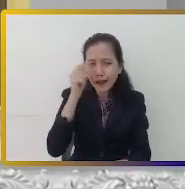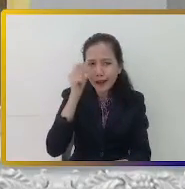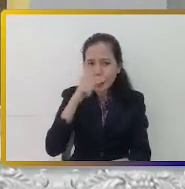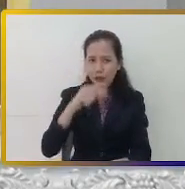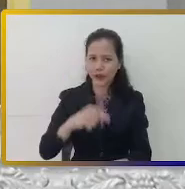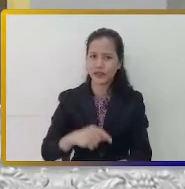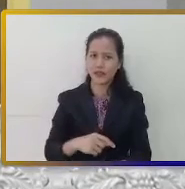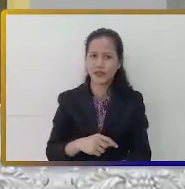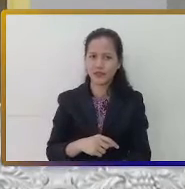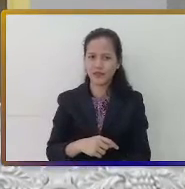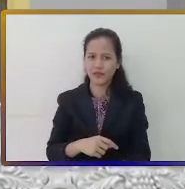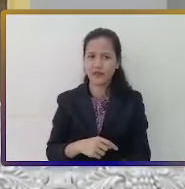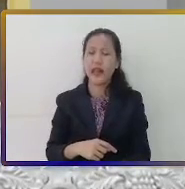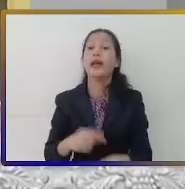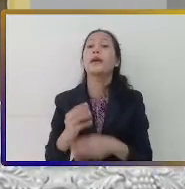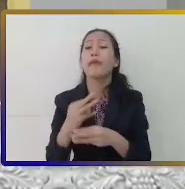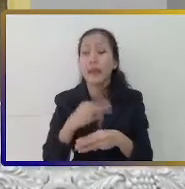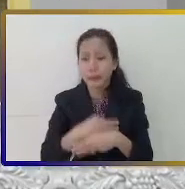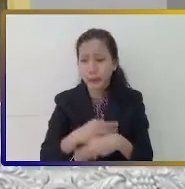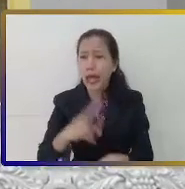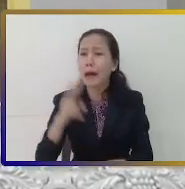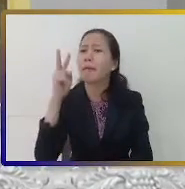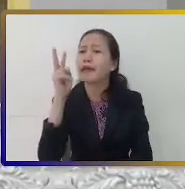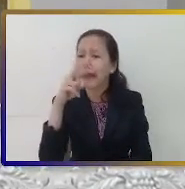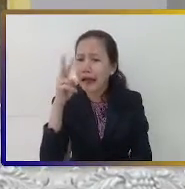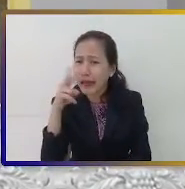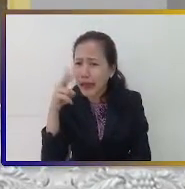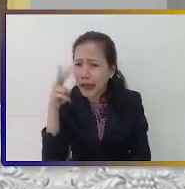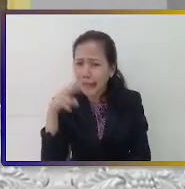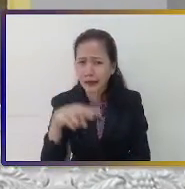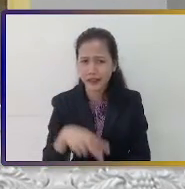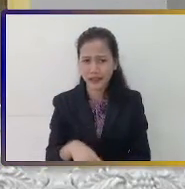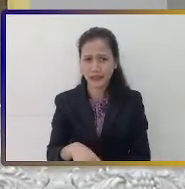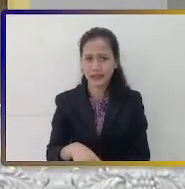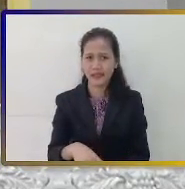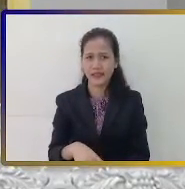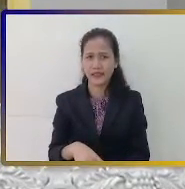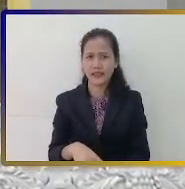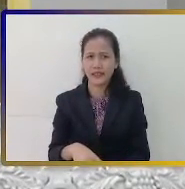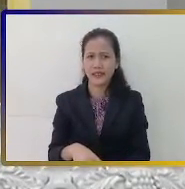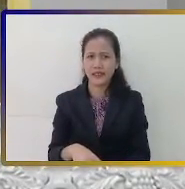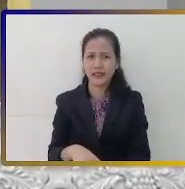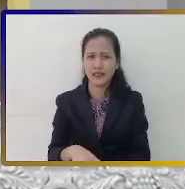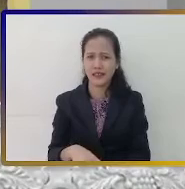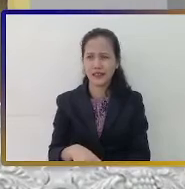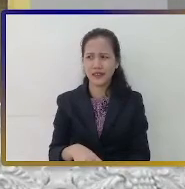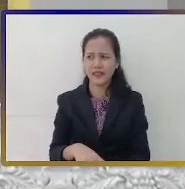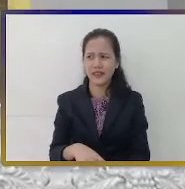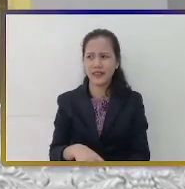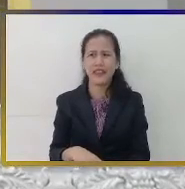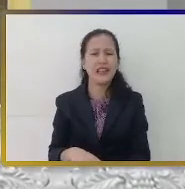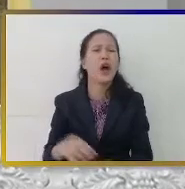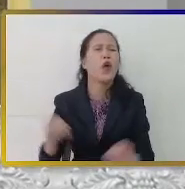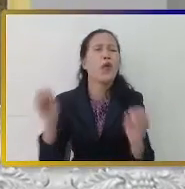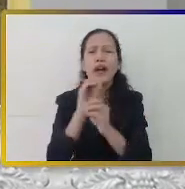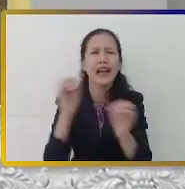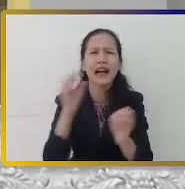Tinagalog na. Binisaya pa nga eh. Eh kung meron pang gagawa ng Ilocano, wala ka ng